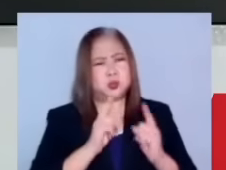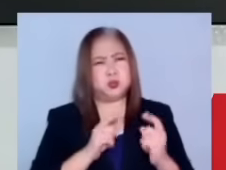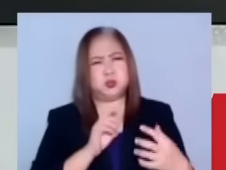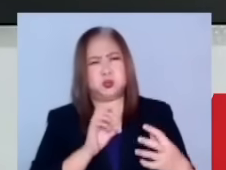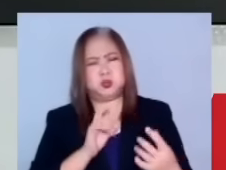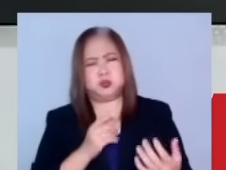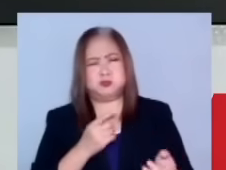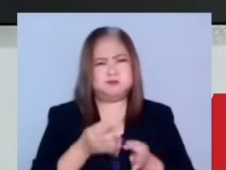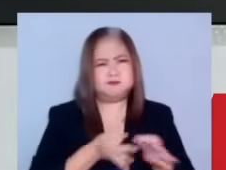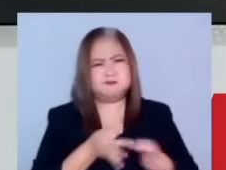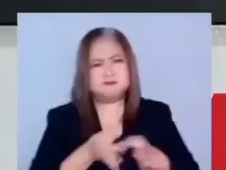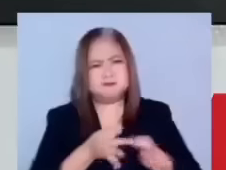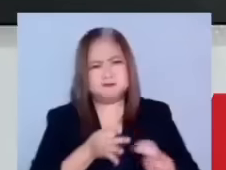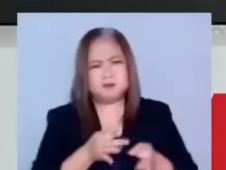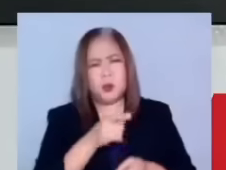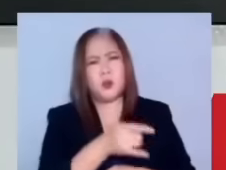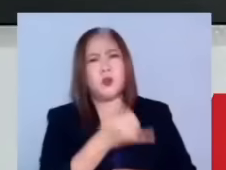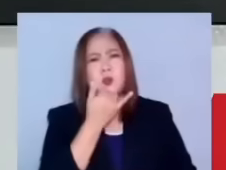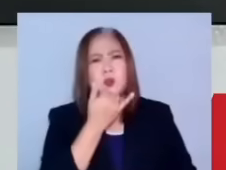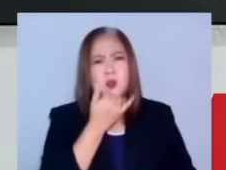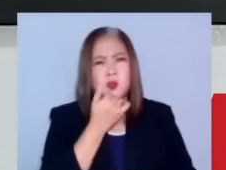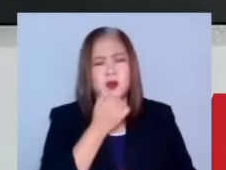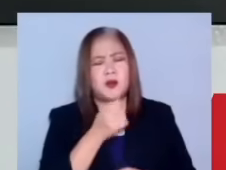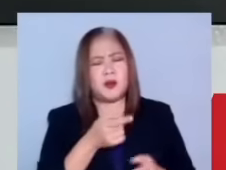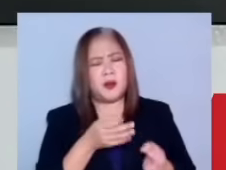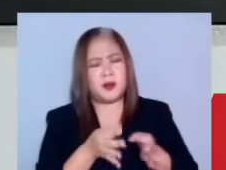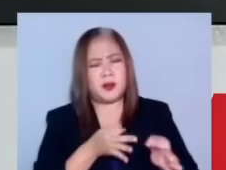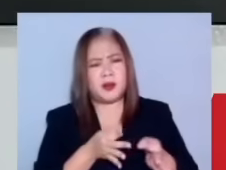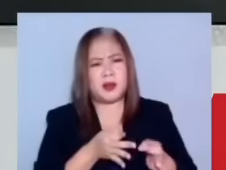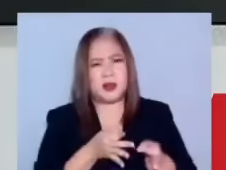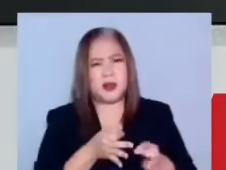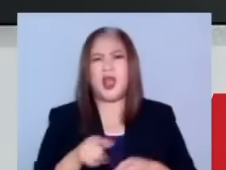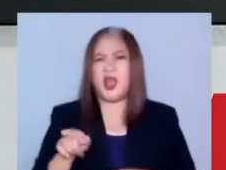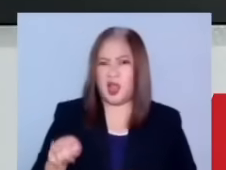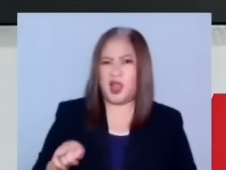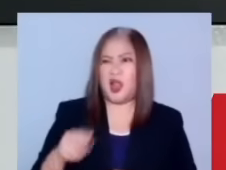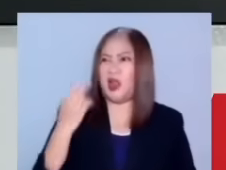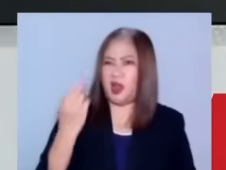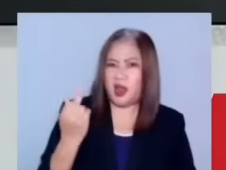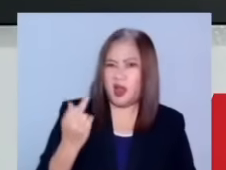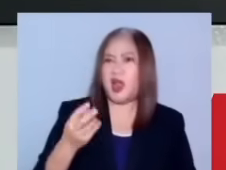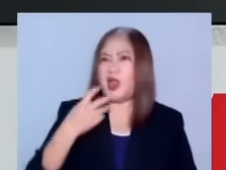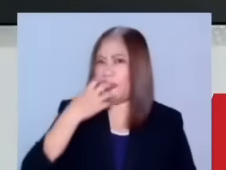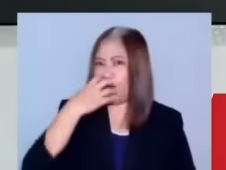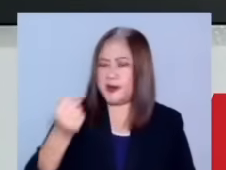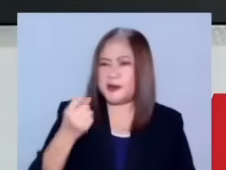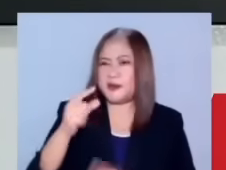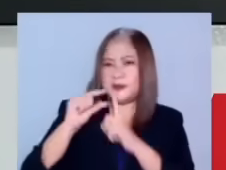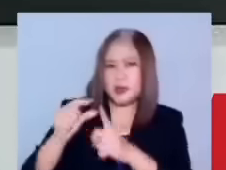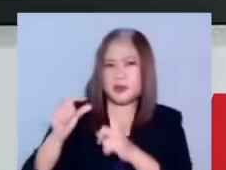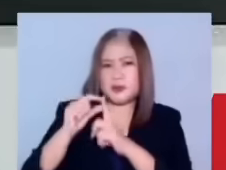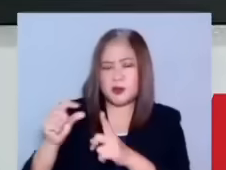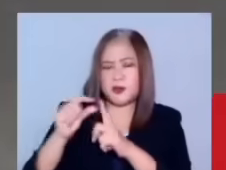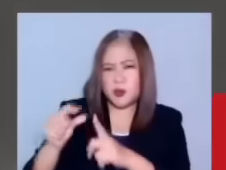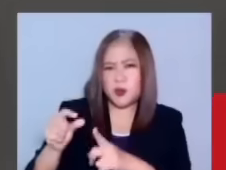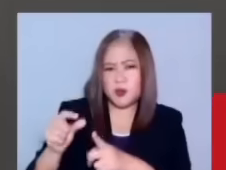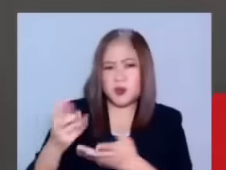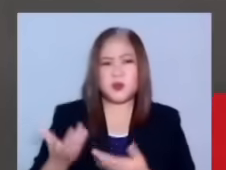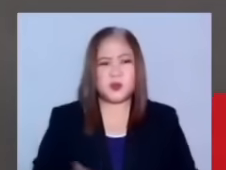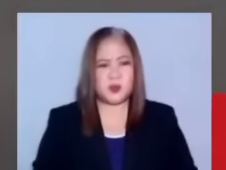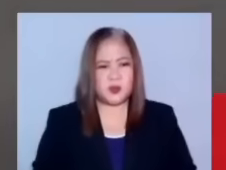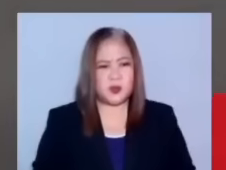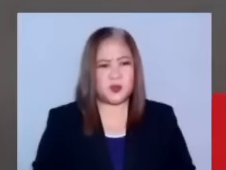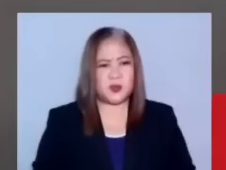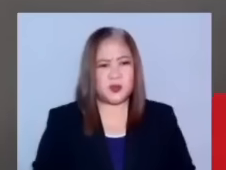kanyang pagkakamali, nag dirty finger pa ito at minura siya. At ang ano pa rito,